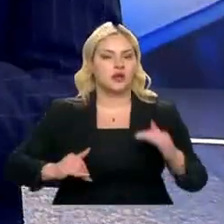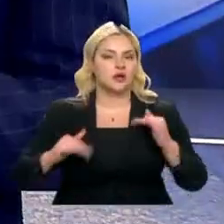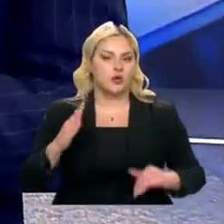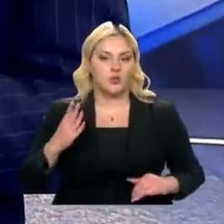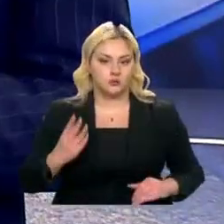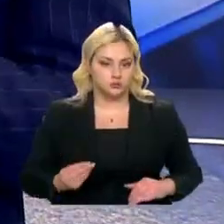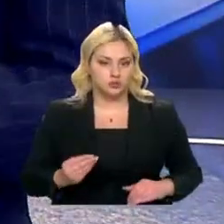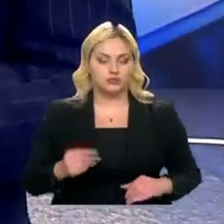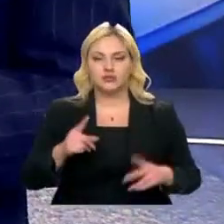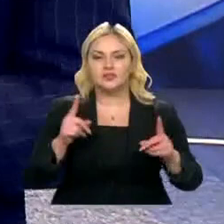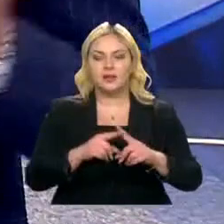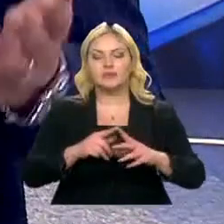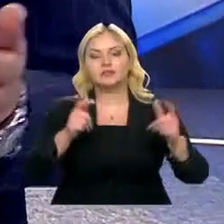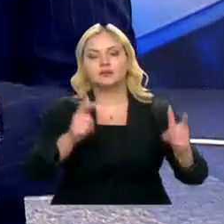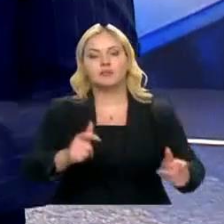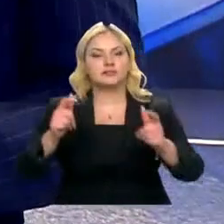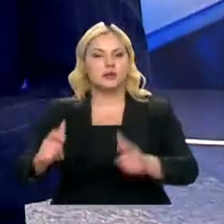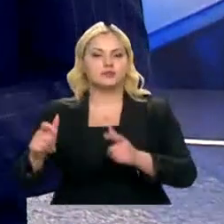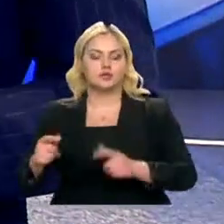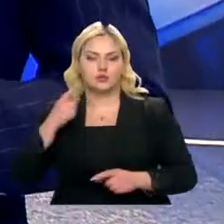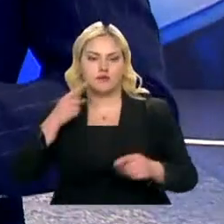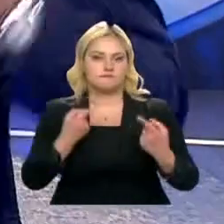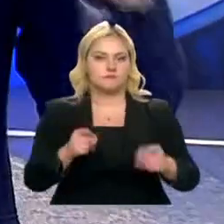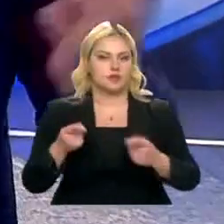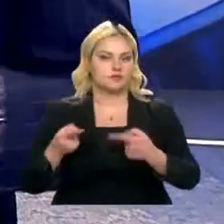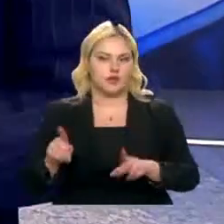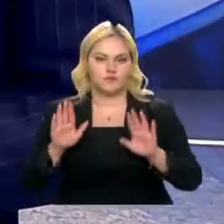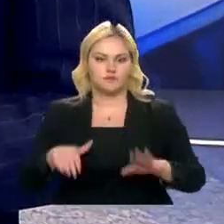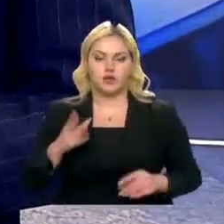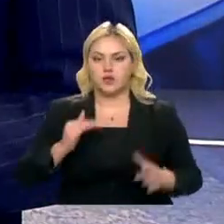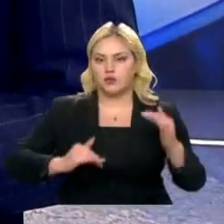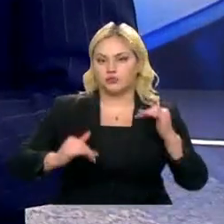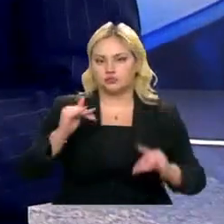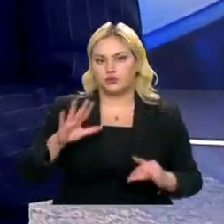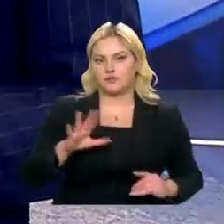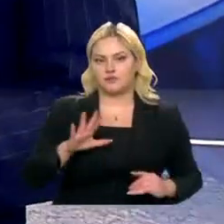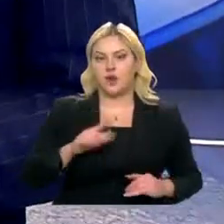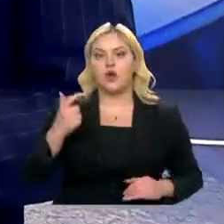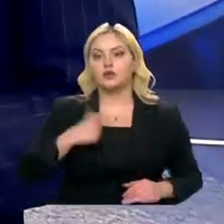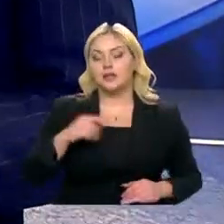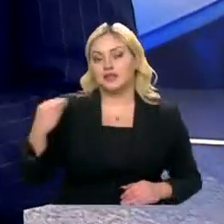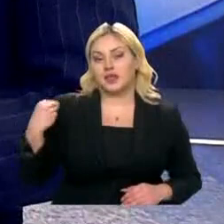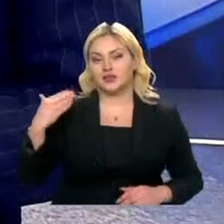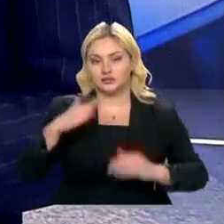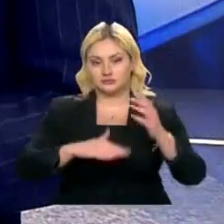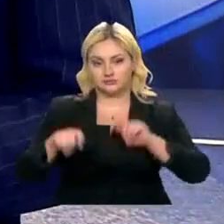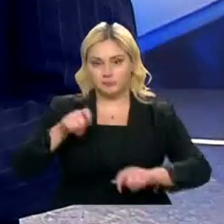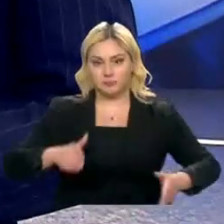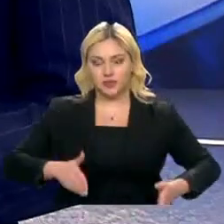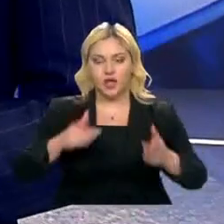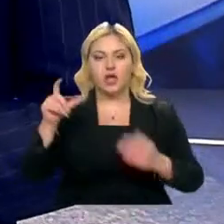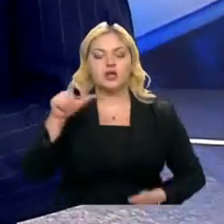liraya ulaştı. Tabii bu rakam ortalama, semt semt çok daha yüksek rakamlar görüyoruz. Özellikle yeni binalarda aylık